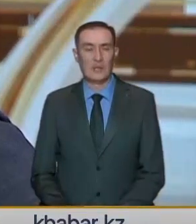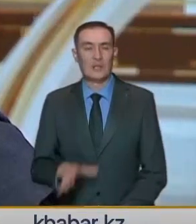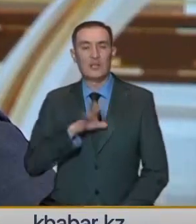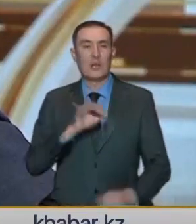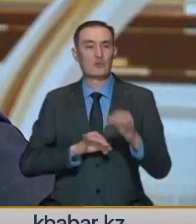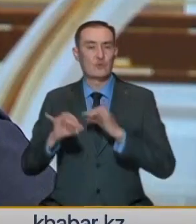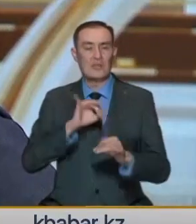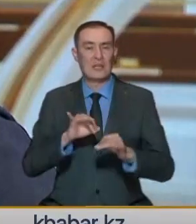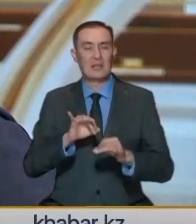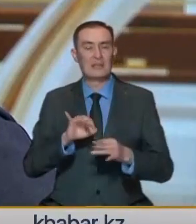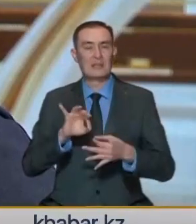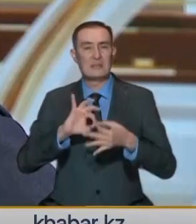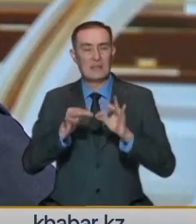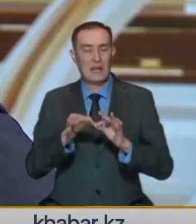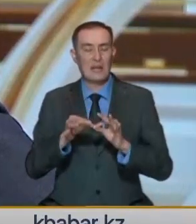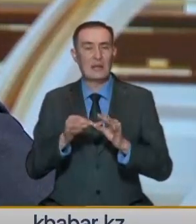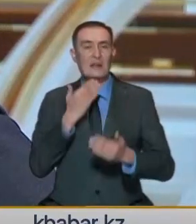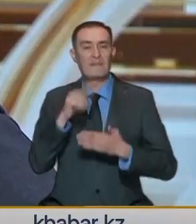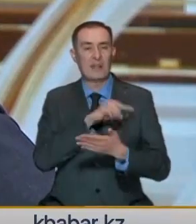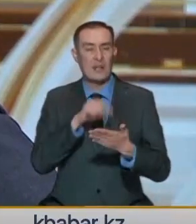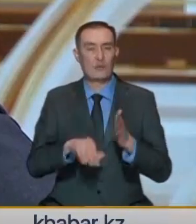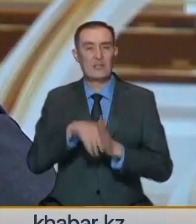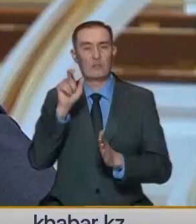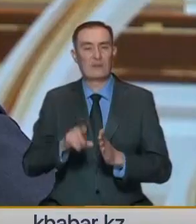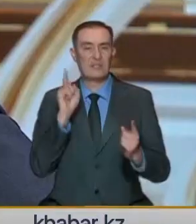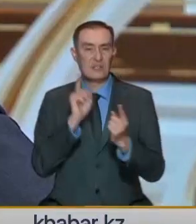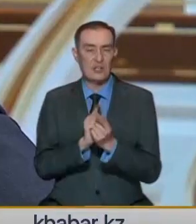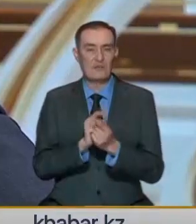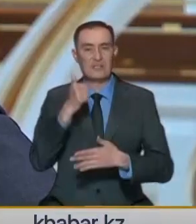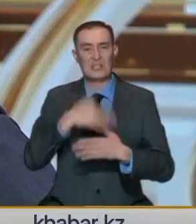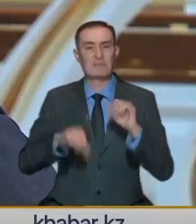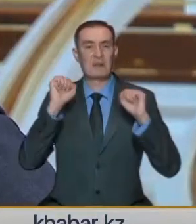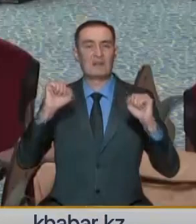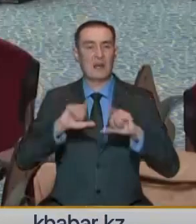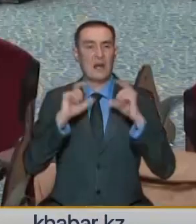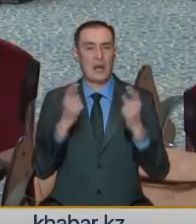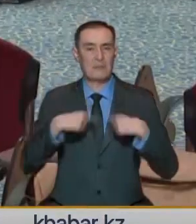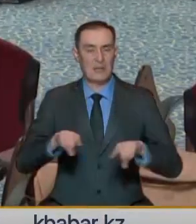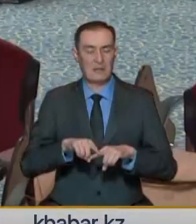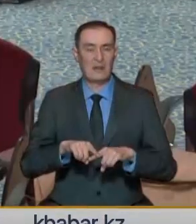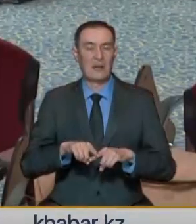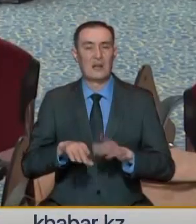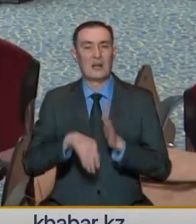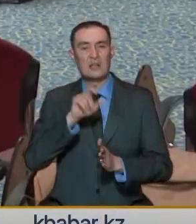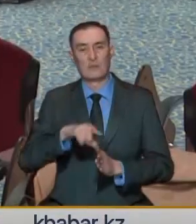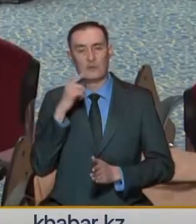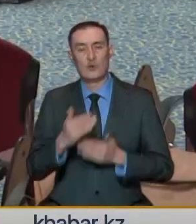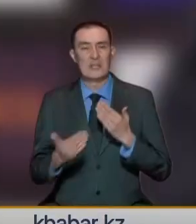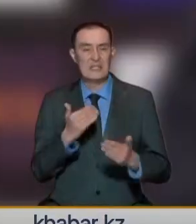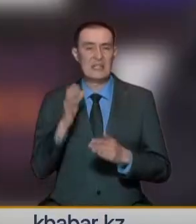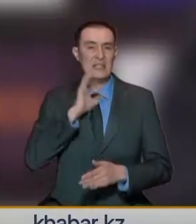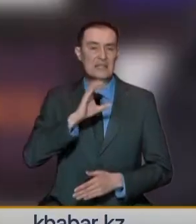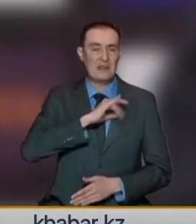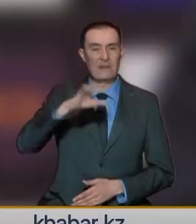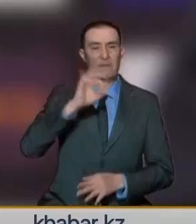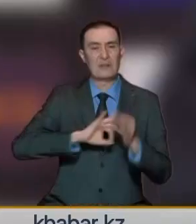Обсудили детали предстоящего референдума, и депутаты Мажилиса на встрече с работниками столичных спортивных объектов. Как отметили мажилисмены, если на севере,